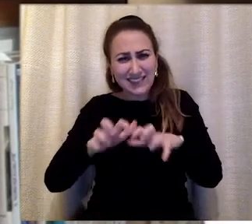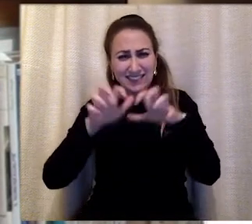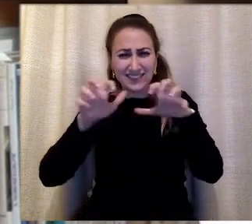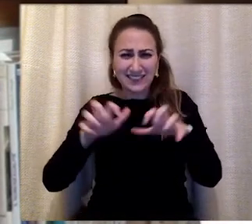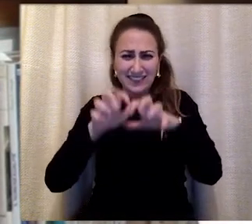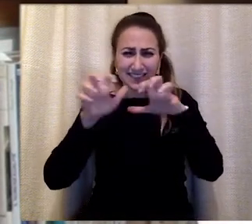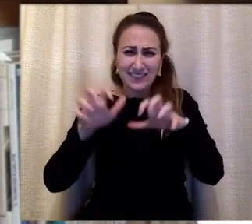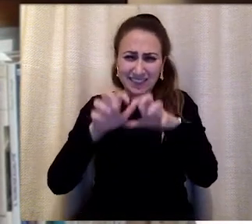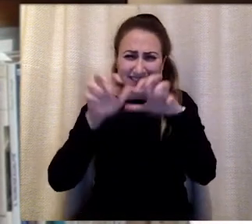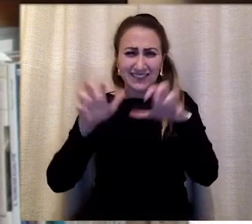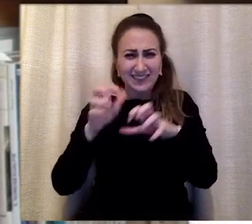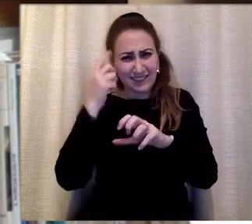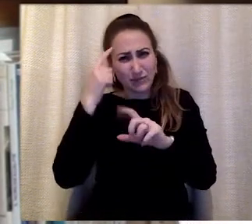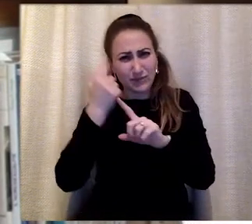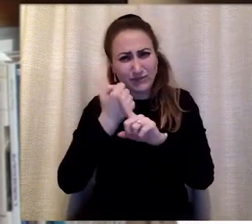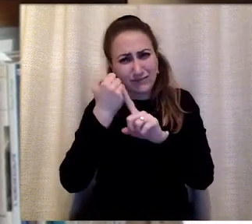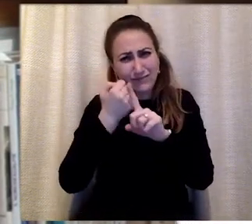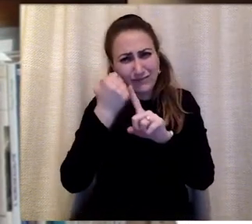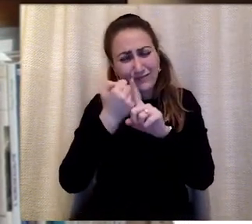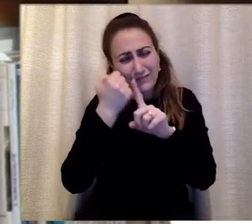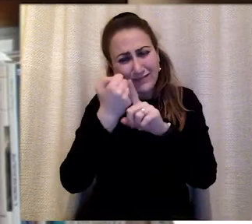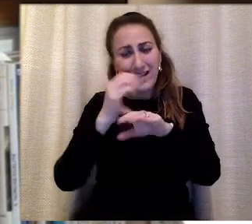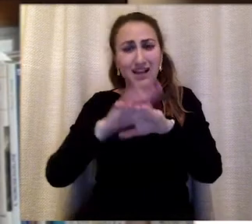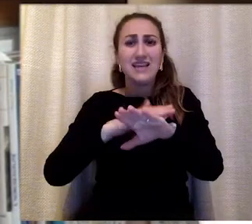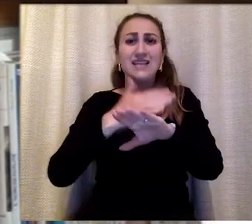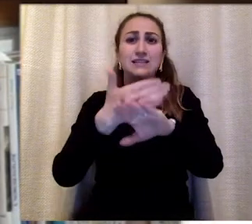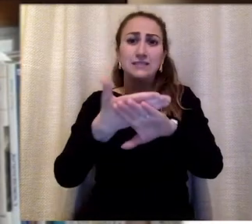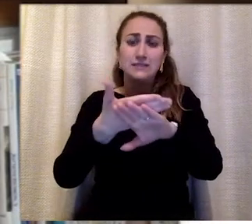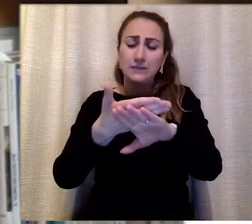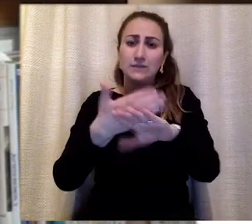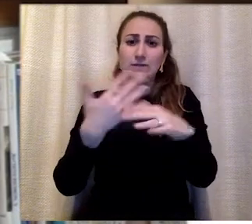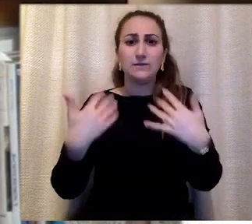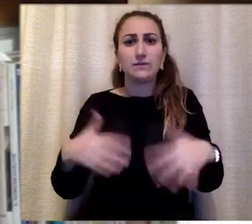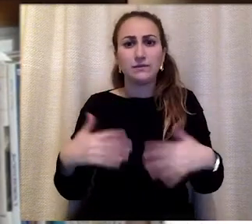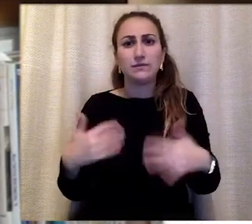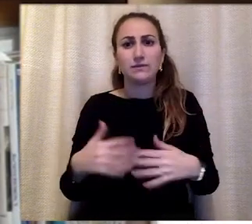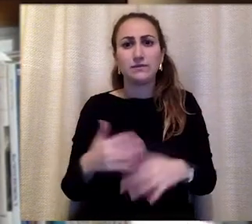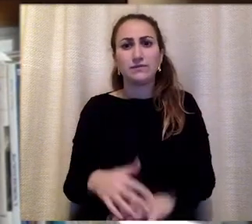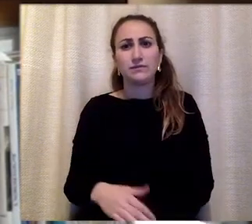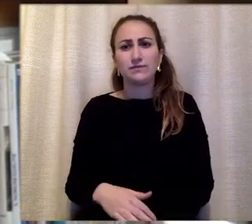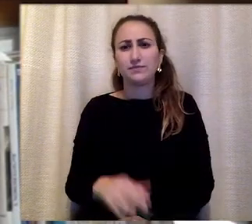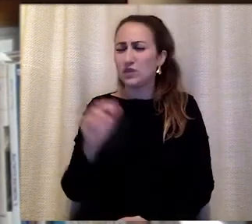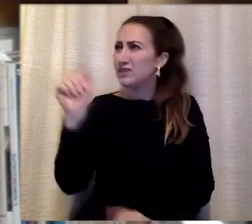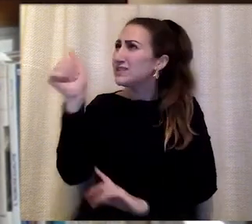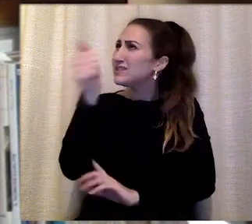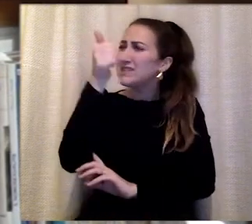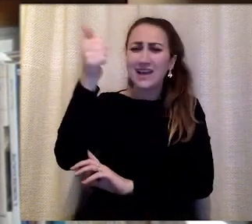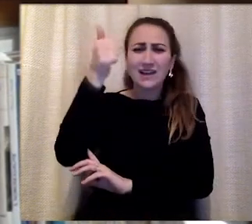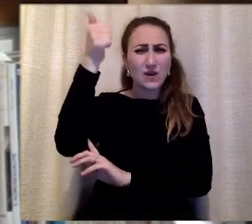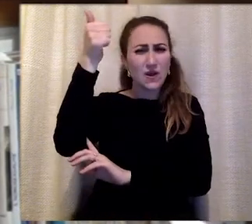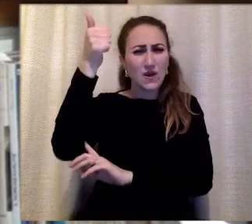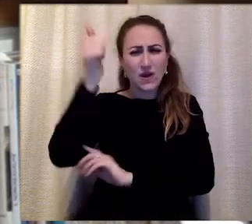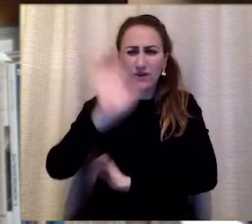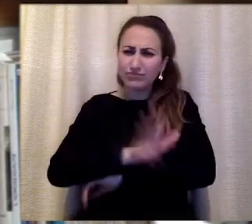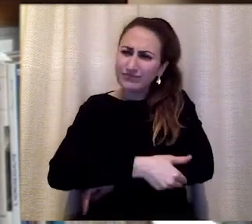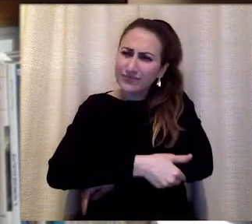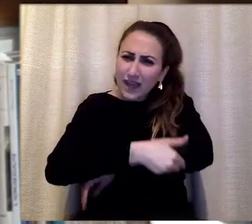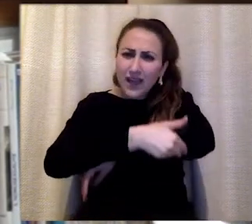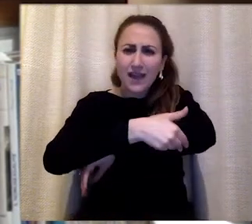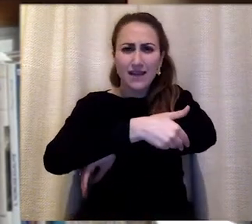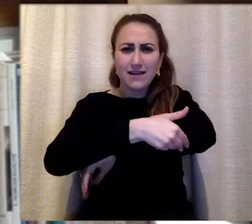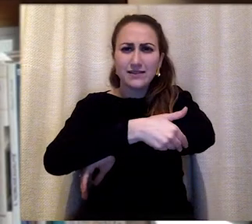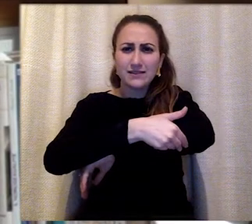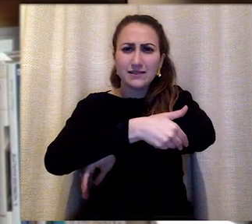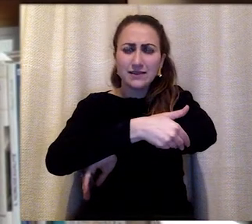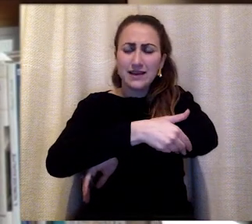parfois désespérantes. Que le Seigneur nous aide, que le Seigneur nous aide à voir aussi que lui reste